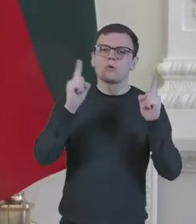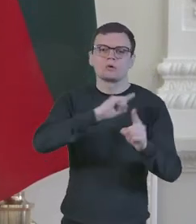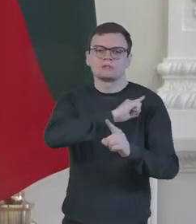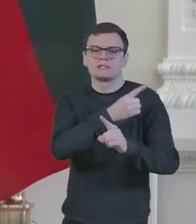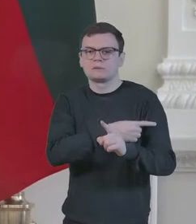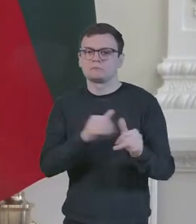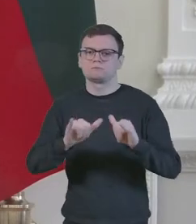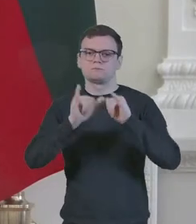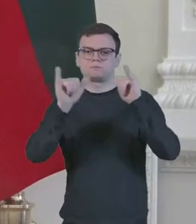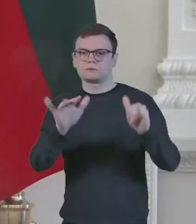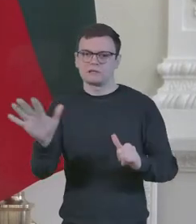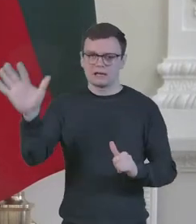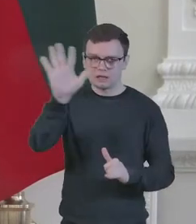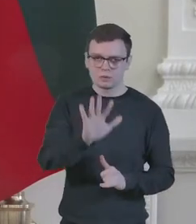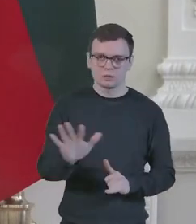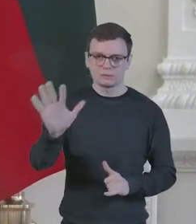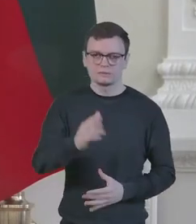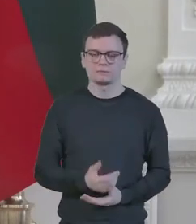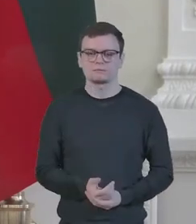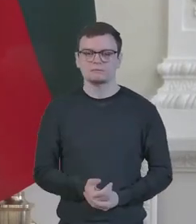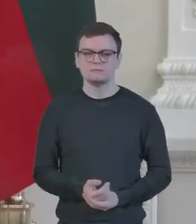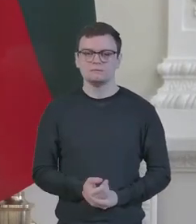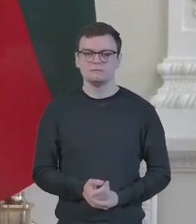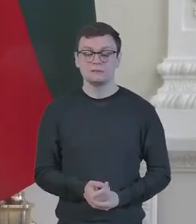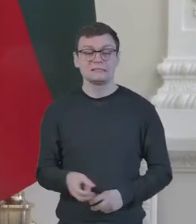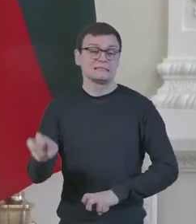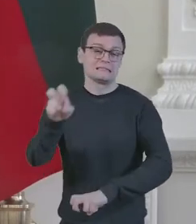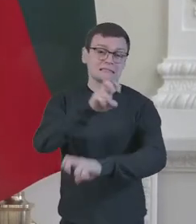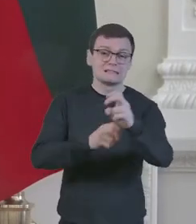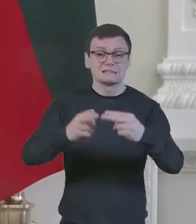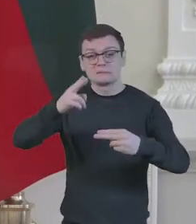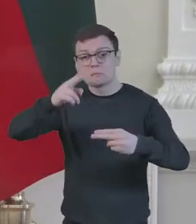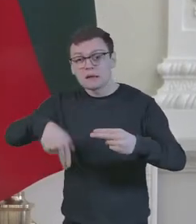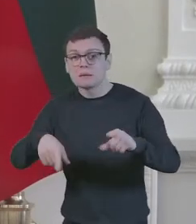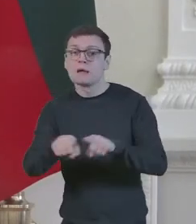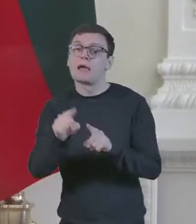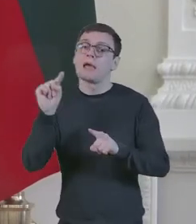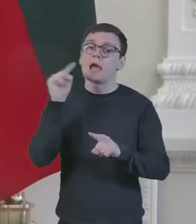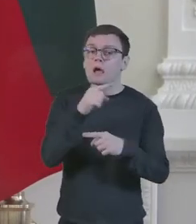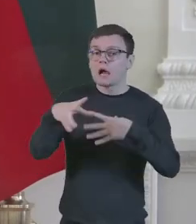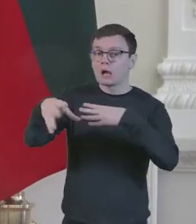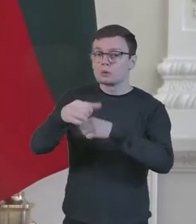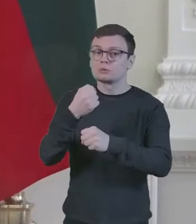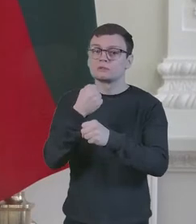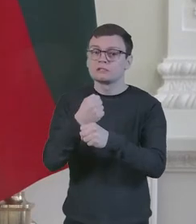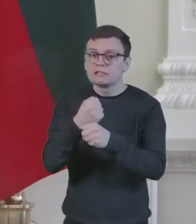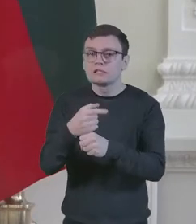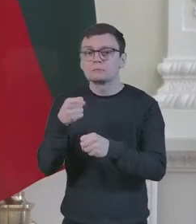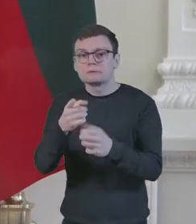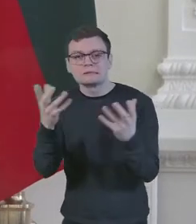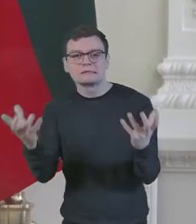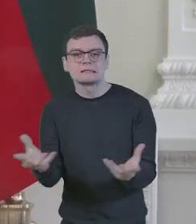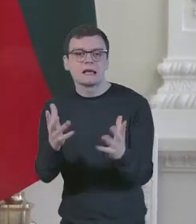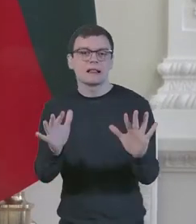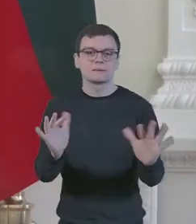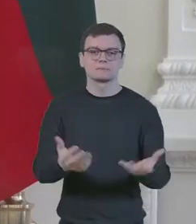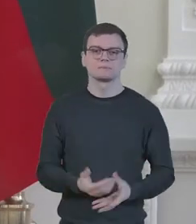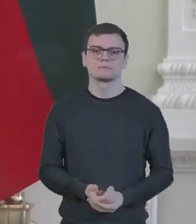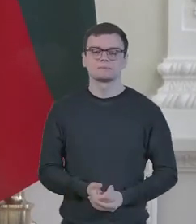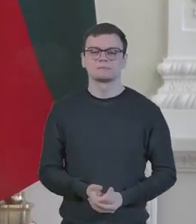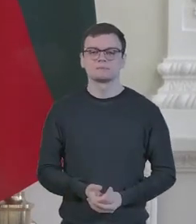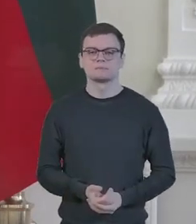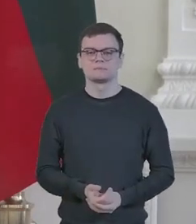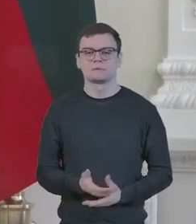regione. Ieškome sprendinių ekonominio bendradarbiavimo potencialui skatinti,